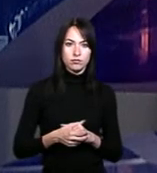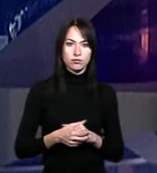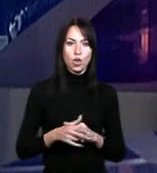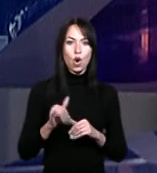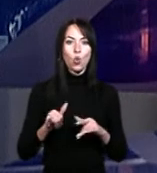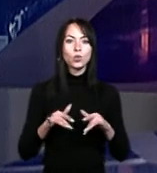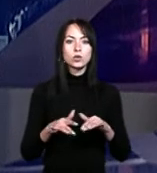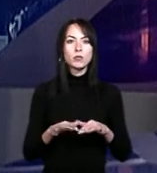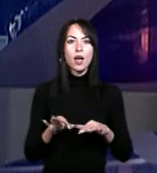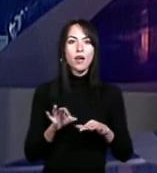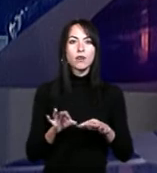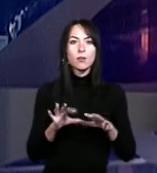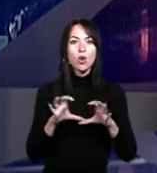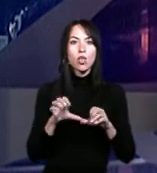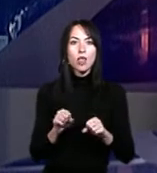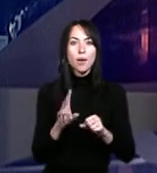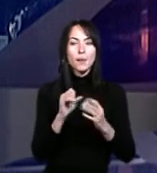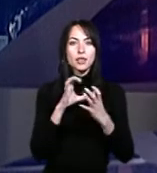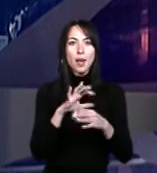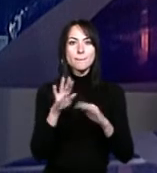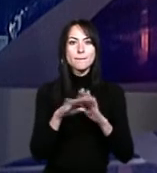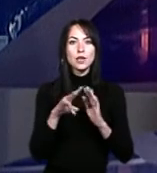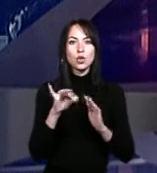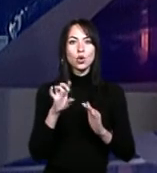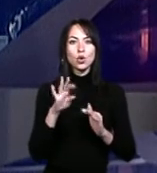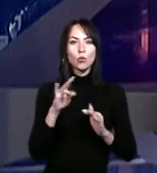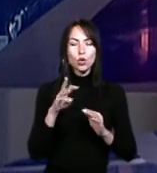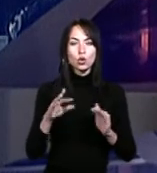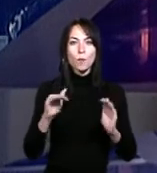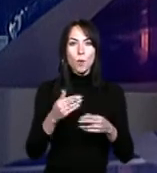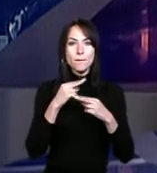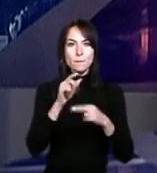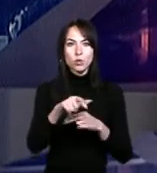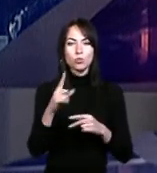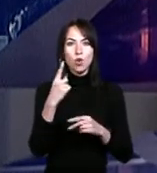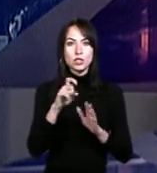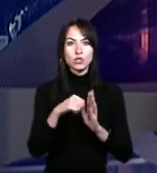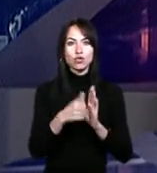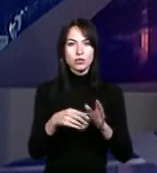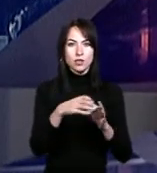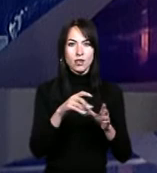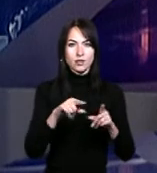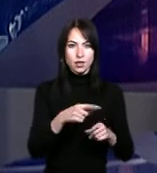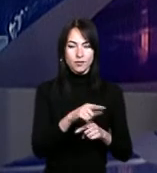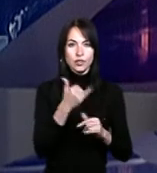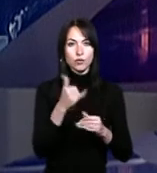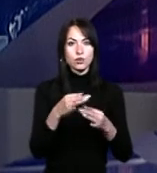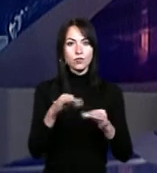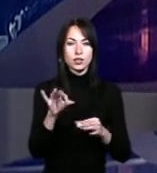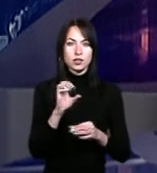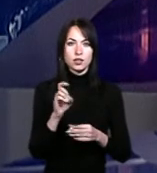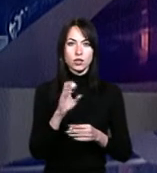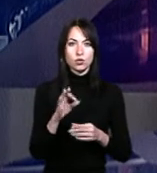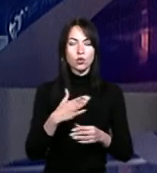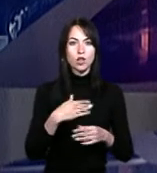У справі про напад на автобус під Люботином поменшало підозрюваних. Одного із 16 затриманих сьогодні звільнили із слідчого